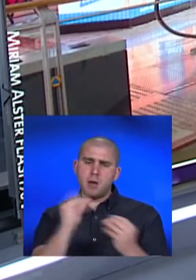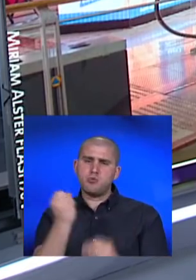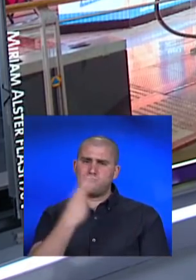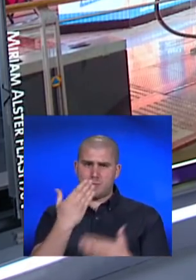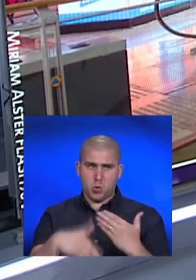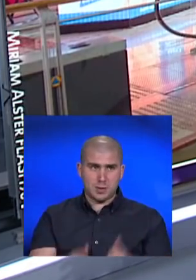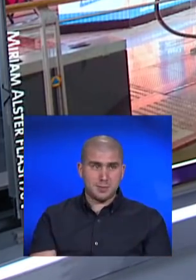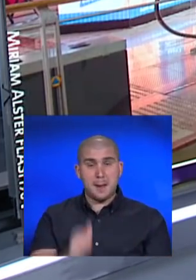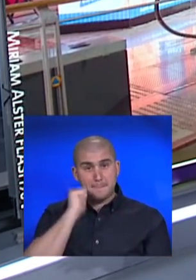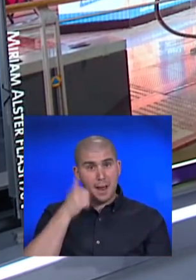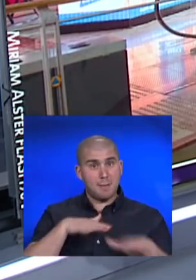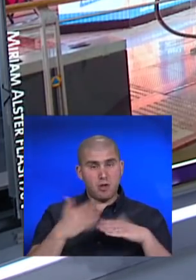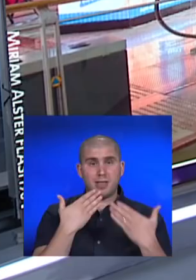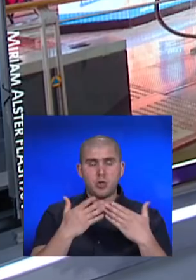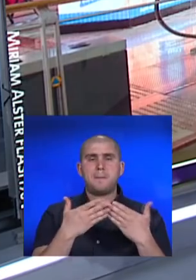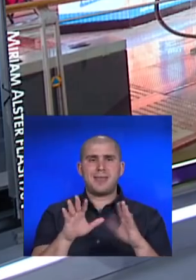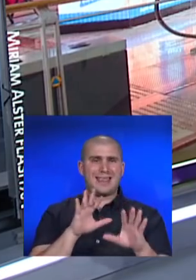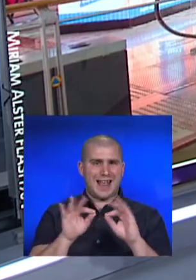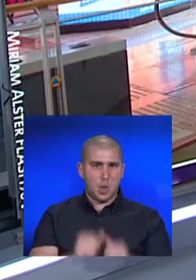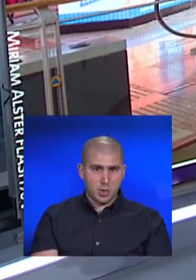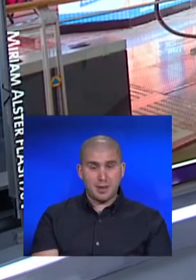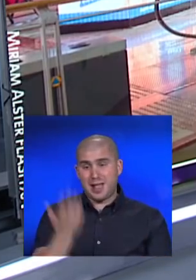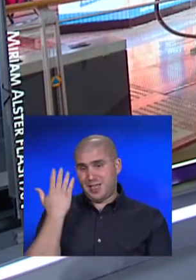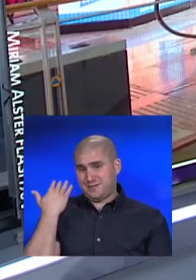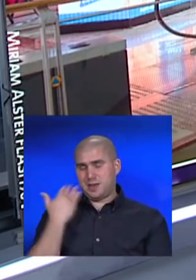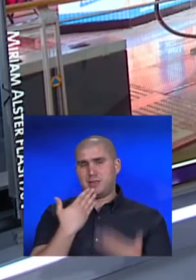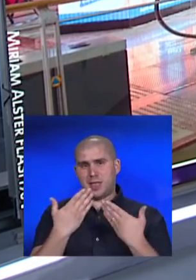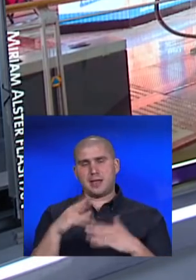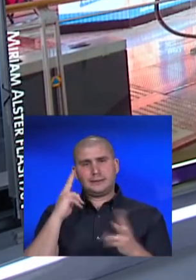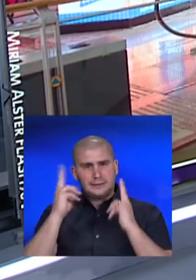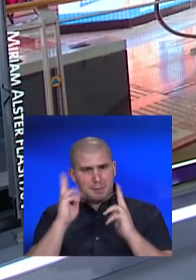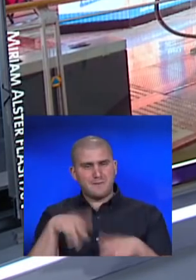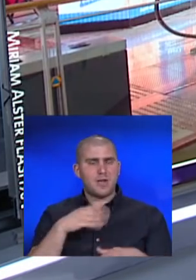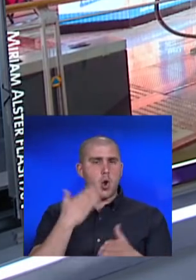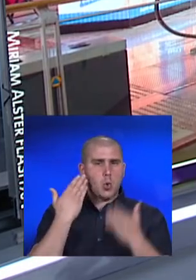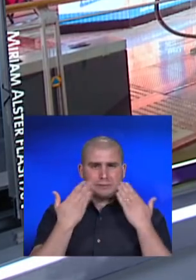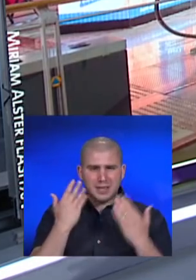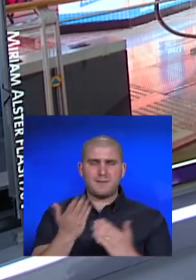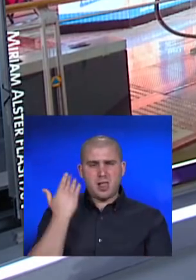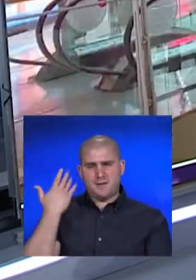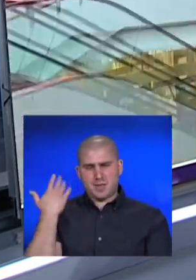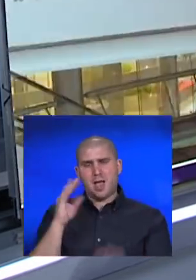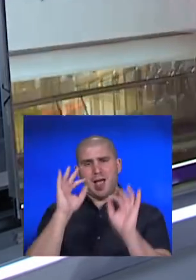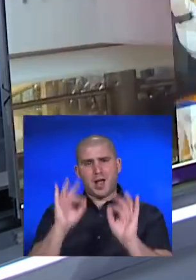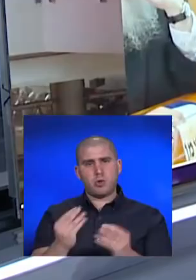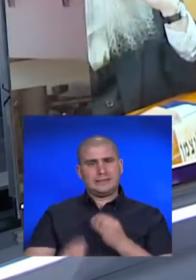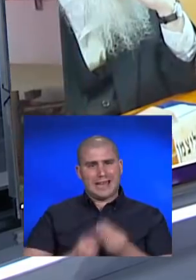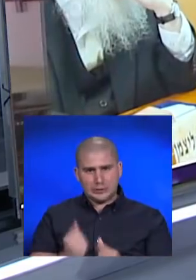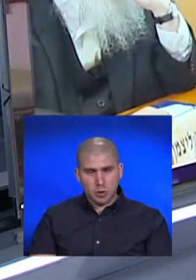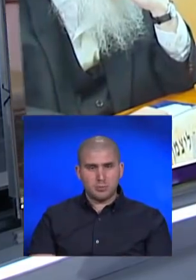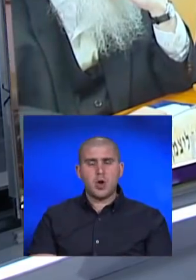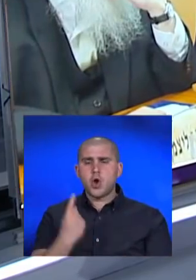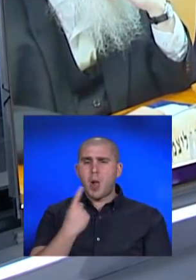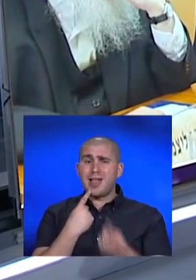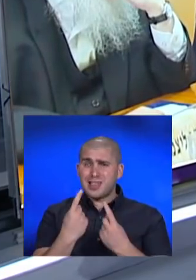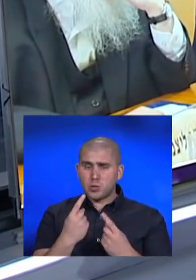הממשלה תדון בפתיחת קניונים. לפני כן היא דנה בספרים ובקוסמטיקאיות, קודם לכן היא דנה בחנויות צעצועים. וכל דיון כזה עורך שעות